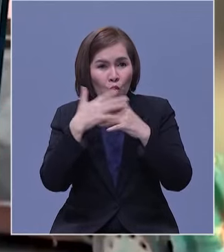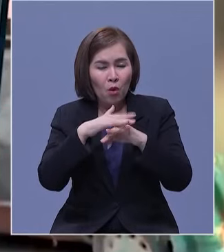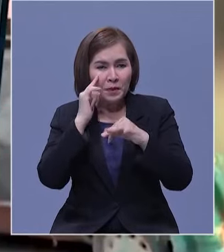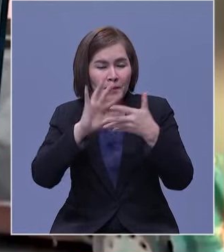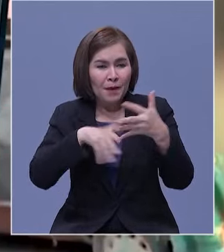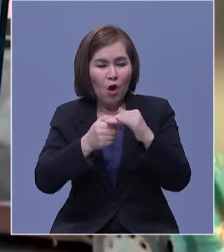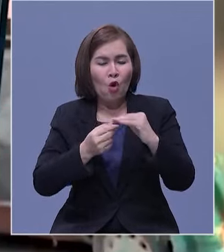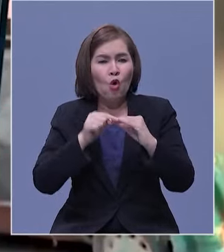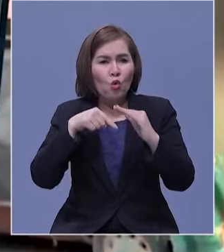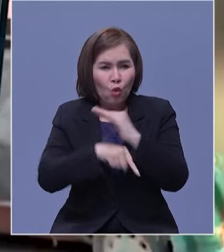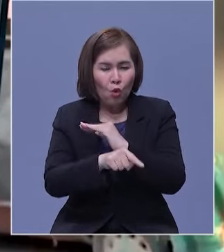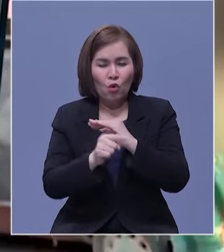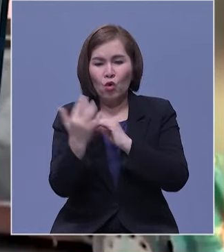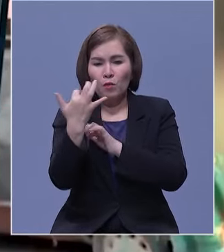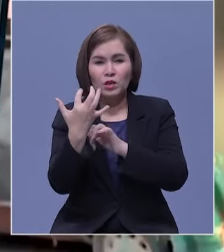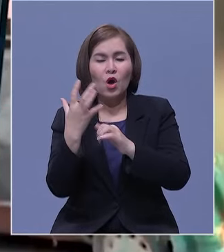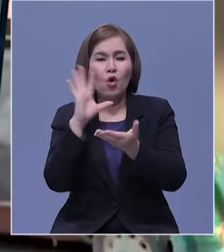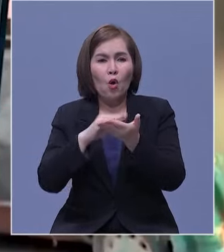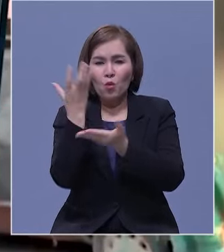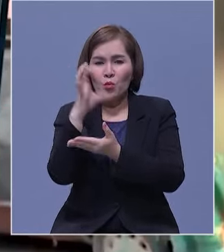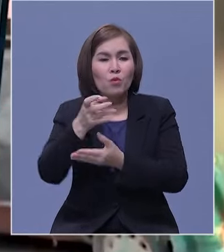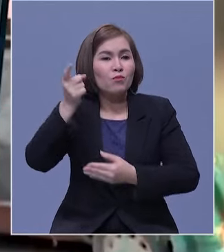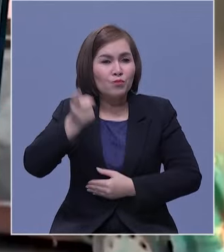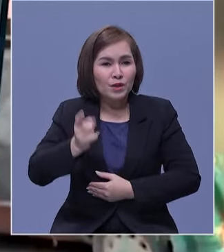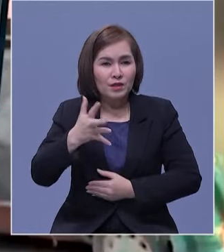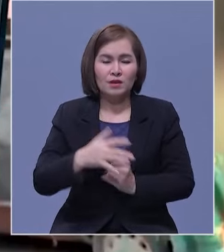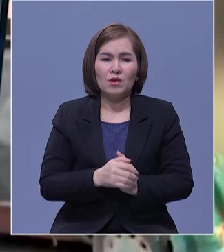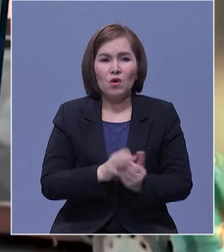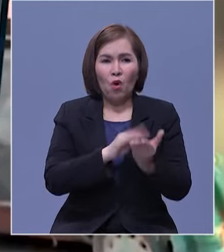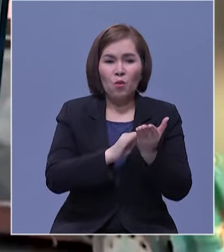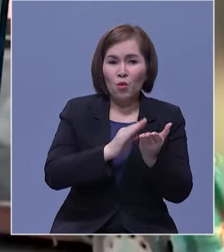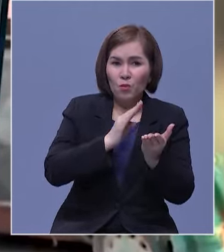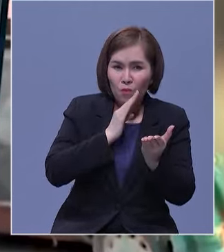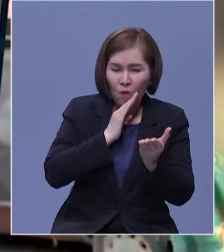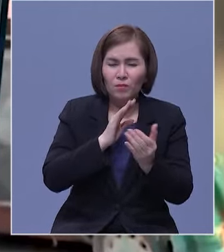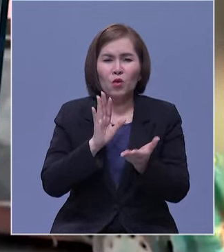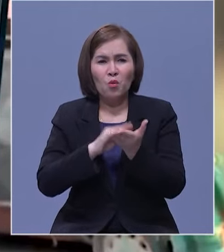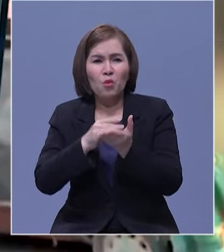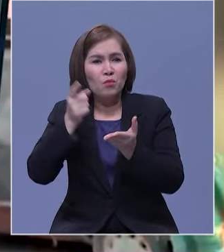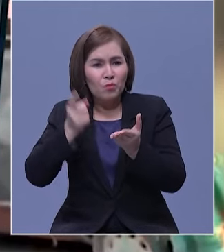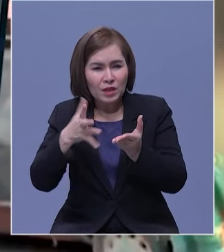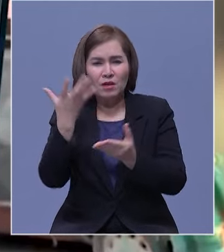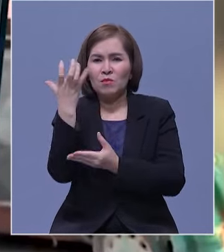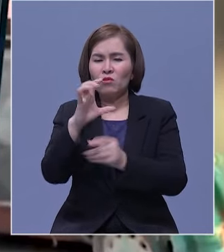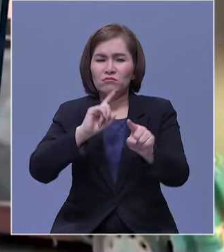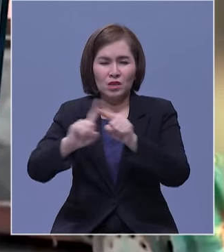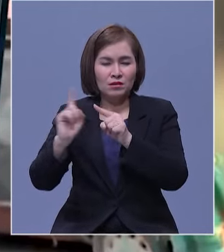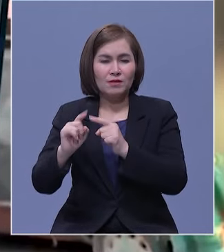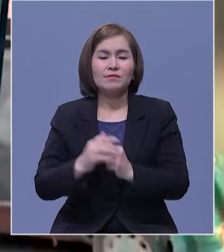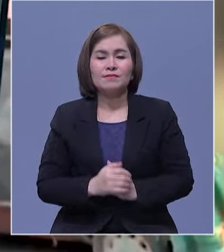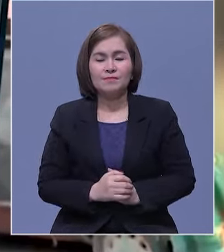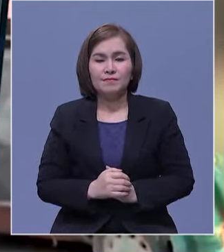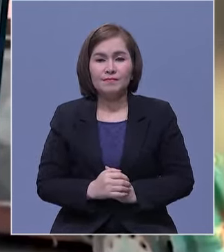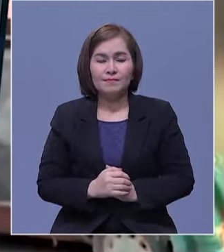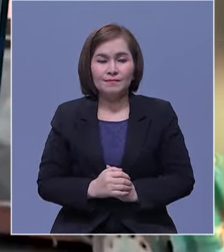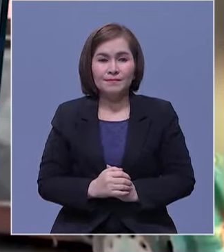สู่ระบบคอมพิวเตอร์ซึ่งข้อมูลบิดเบือนหรือว่าปลอมไม่ว่าทั้งหมดหรือว่าบางส่วนหรือข้อมูลคอมพิวเตอร์อันเป็นเท็จโดยประการที่น่าจะ